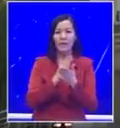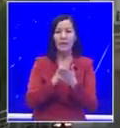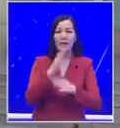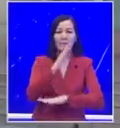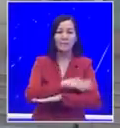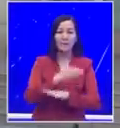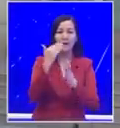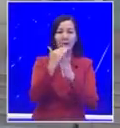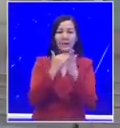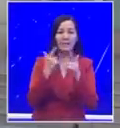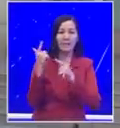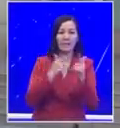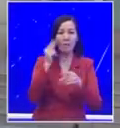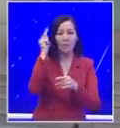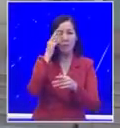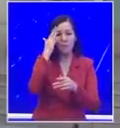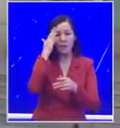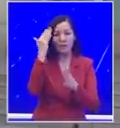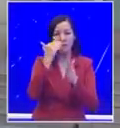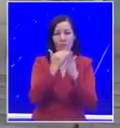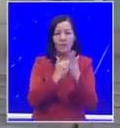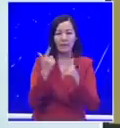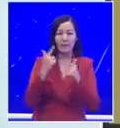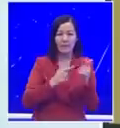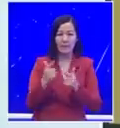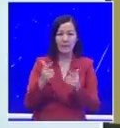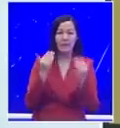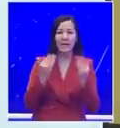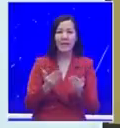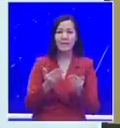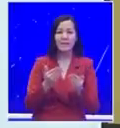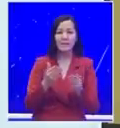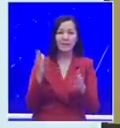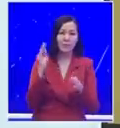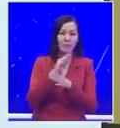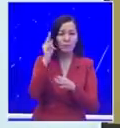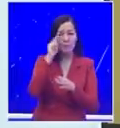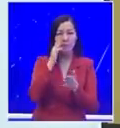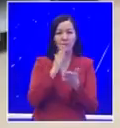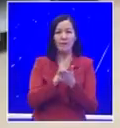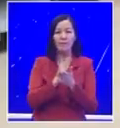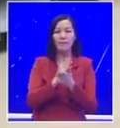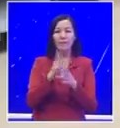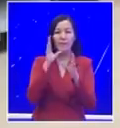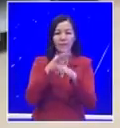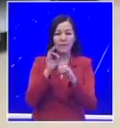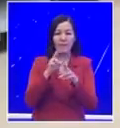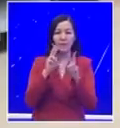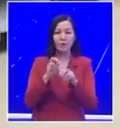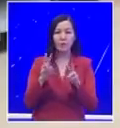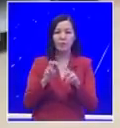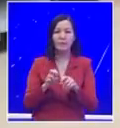арнайы сабақ кестесі сызылып, оқу әдістемелік бағдарламалары әзірленді. Сонымен қатар қосымша курстар енгізілген, тіпті зертханалық жұмыстарға